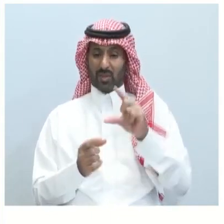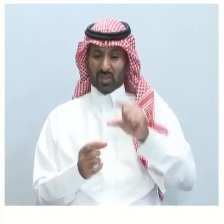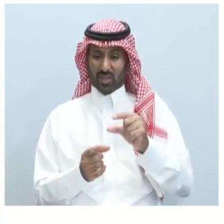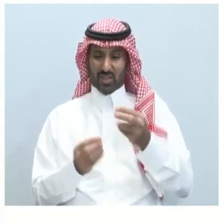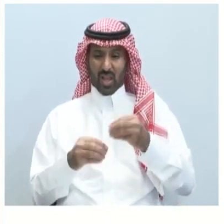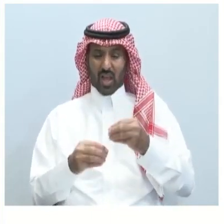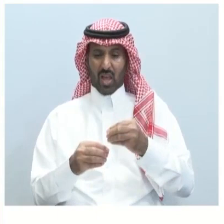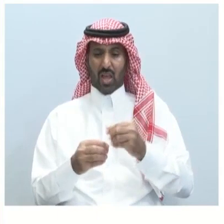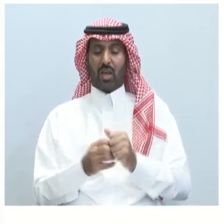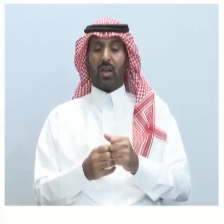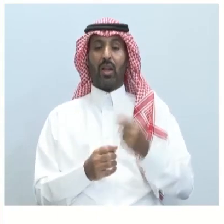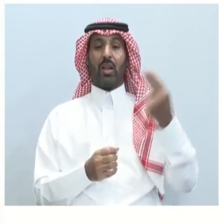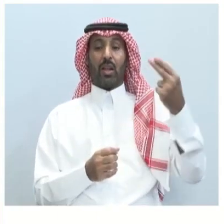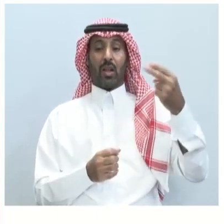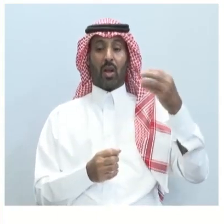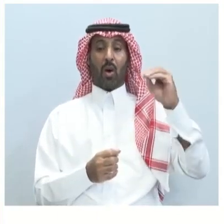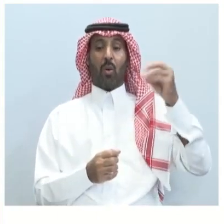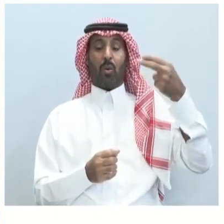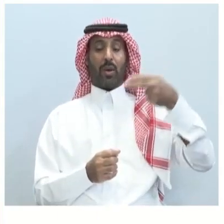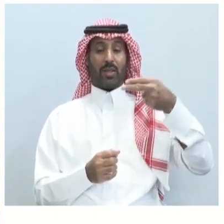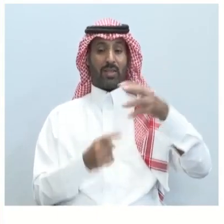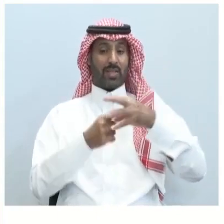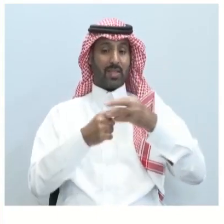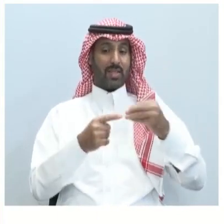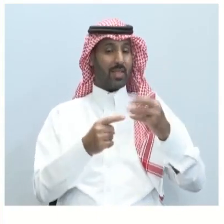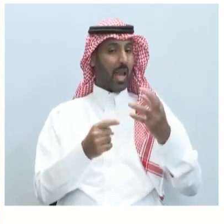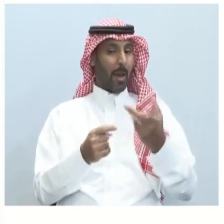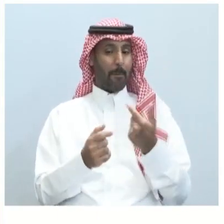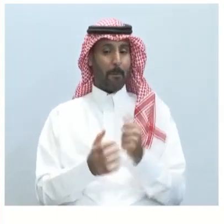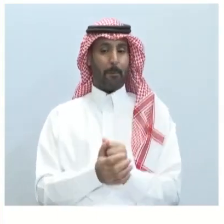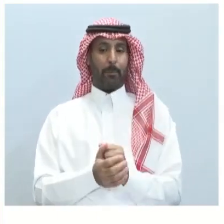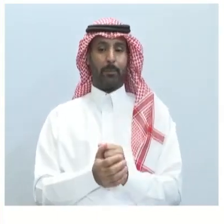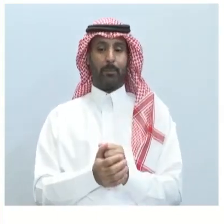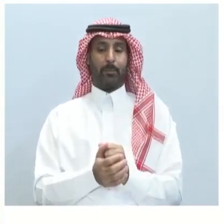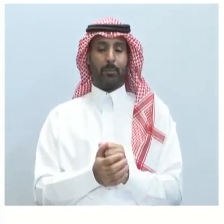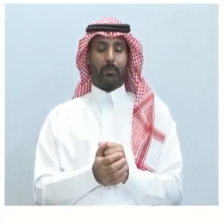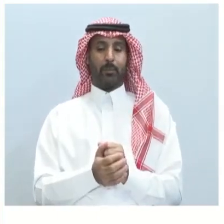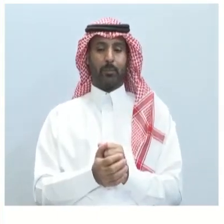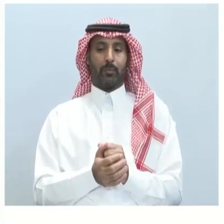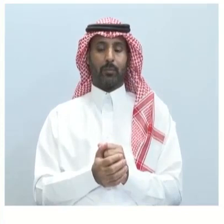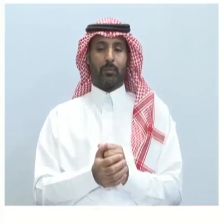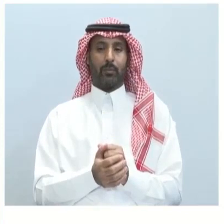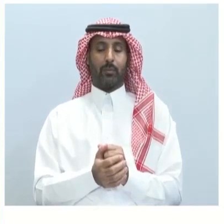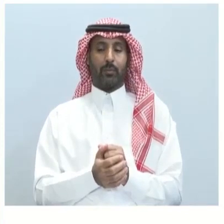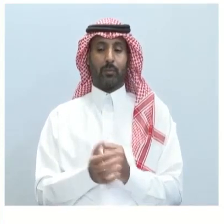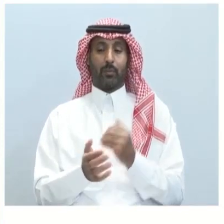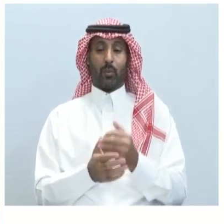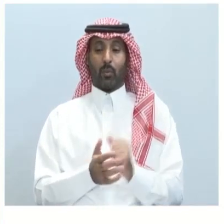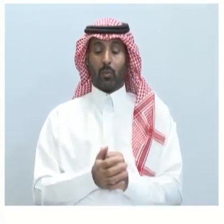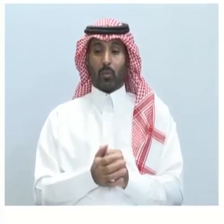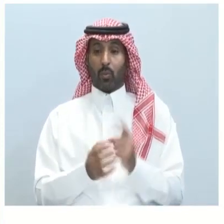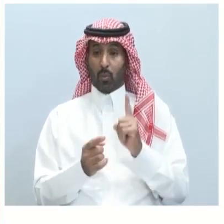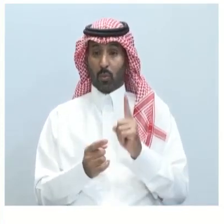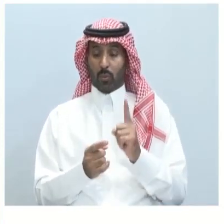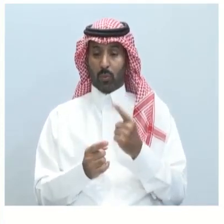معطيك ايش معطيك تركيز ايون الهيدروكسيد اللي هو واحد عفوا الهيدروجين هو واحد ضرب عشره او سالب خمسه